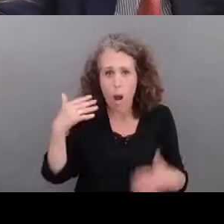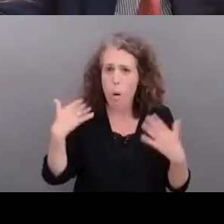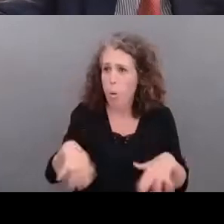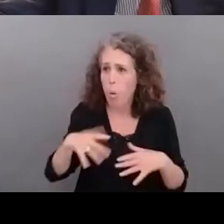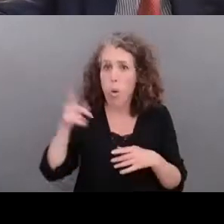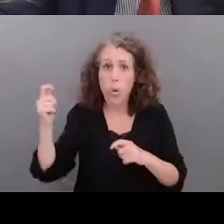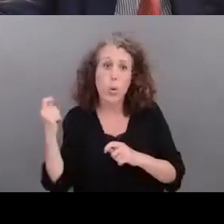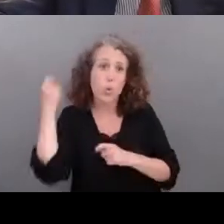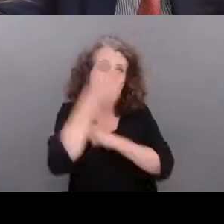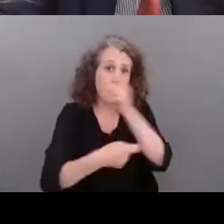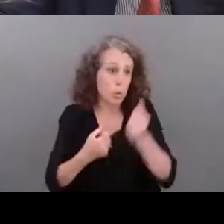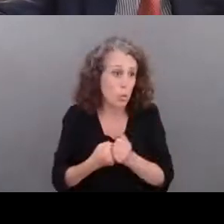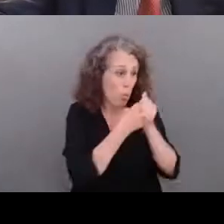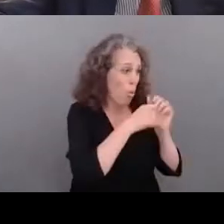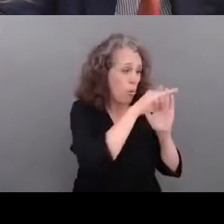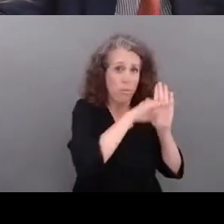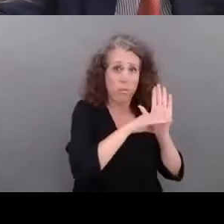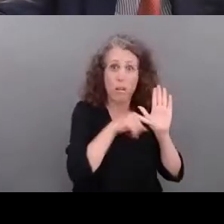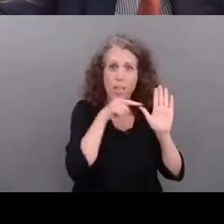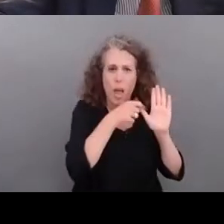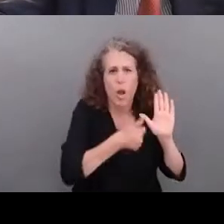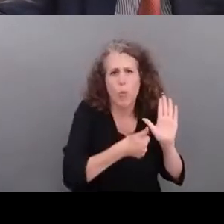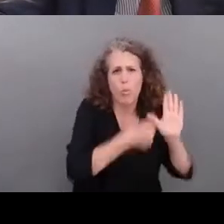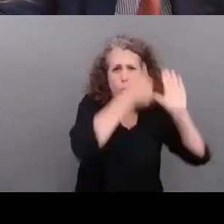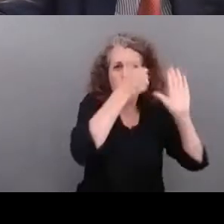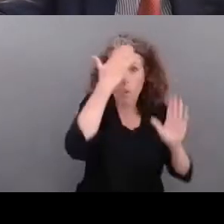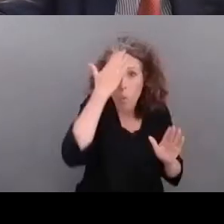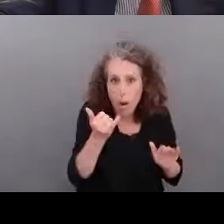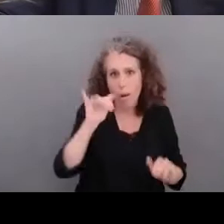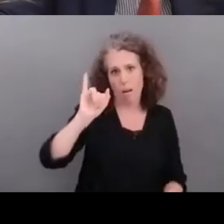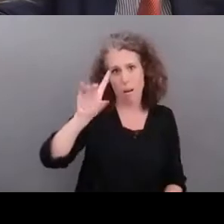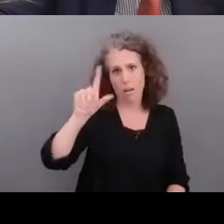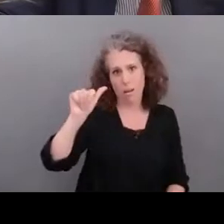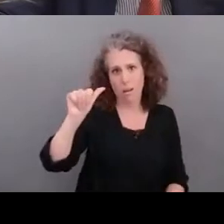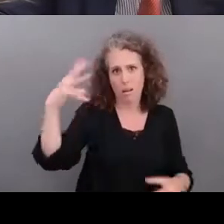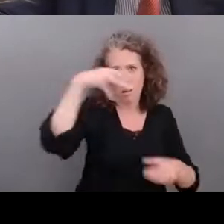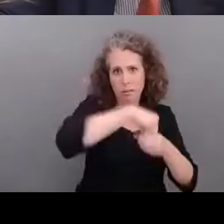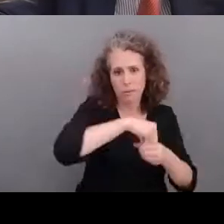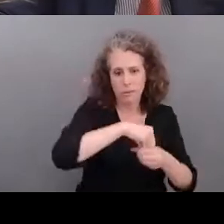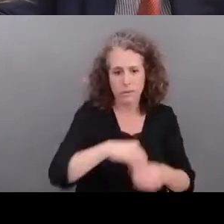cela a fait en sorte que la direction a été meilleure que ce aurait été le cas sinon.